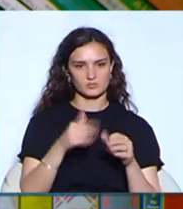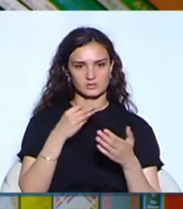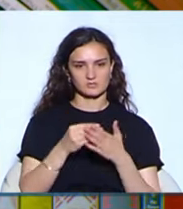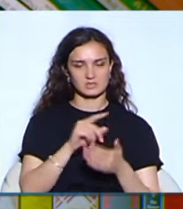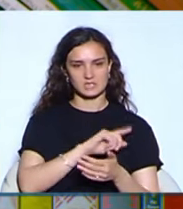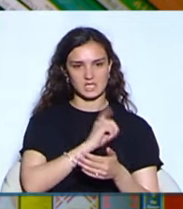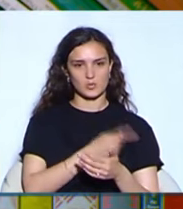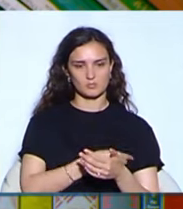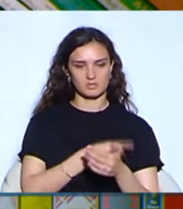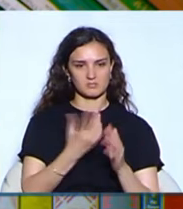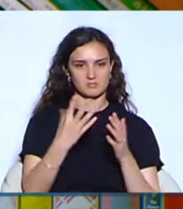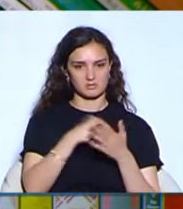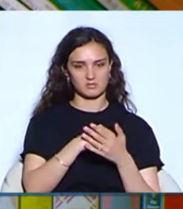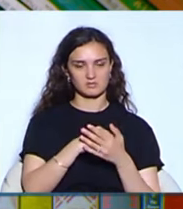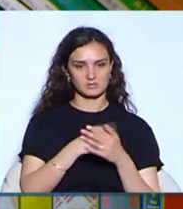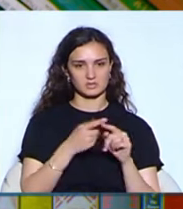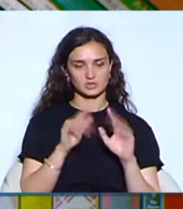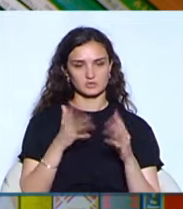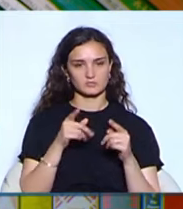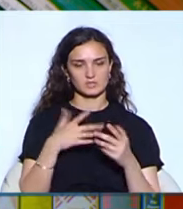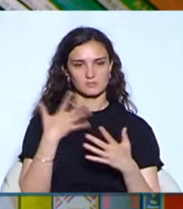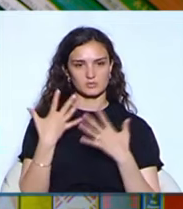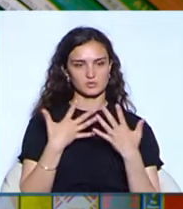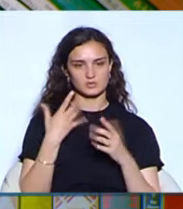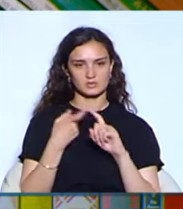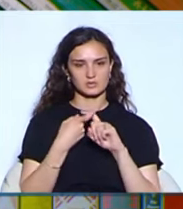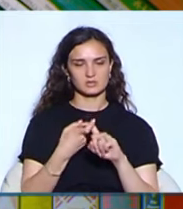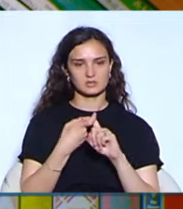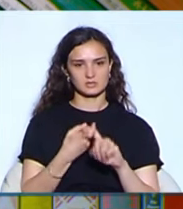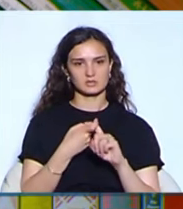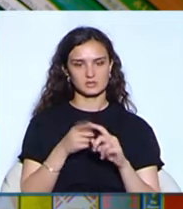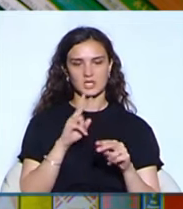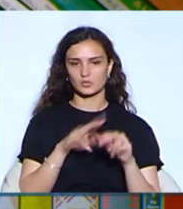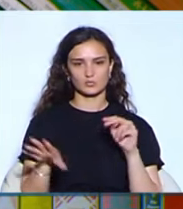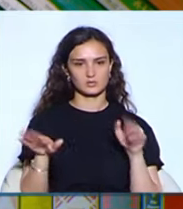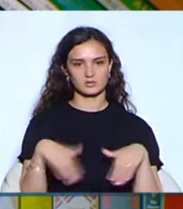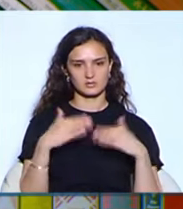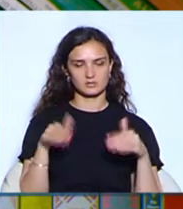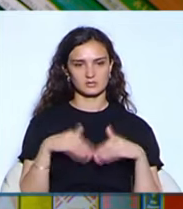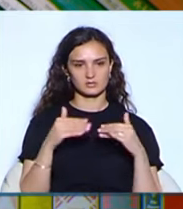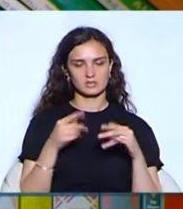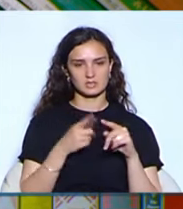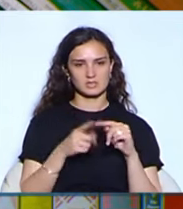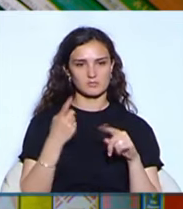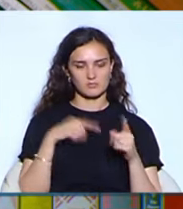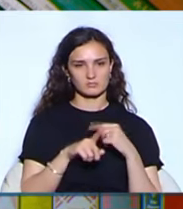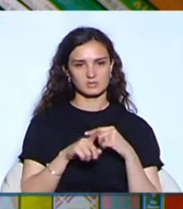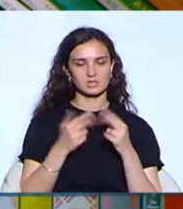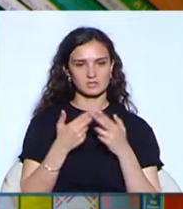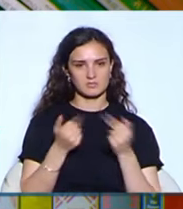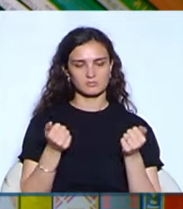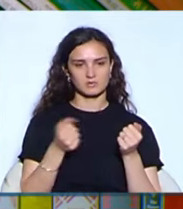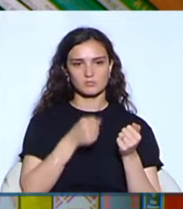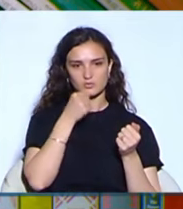საკუთარი ძალაუფლების ნაწილს. ასეთ შემთხვევაში ემოციური უკავშირი სადღაც არის დაკარგული. აქედან გამომდინარე, რა თქმა